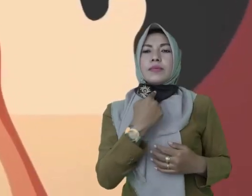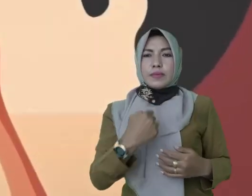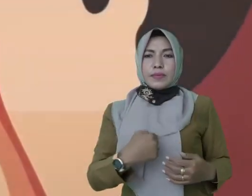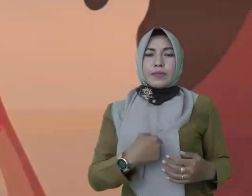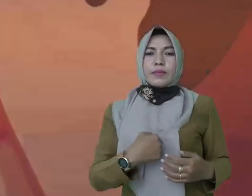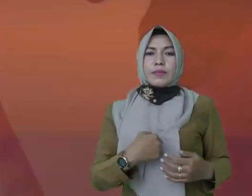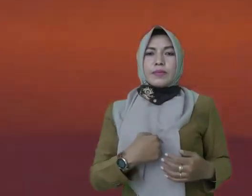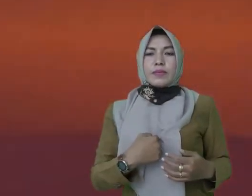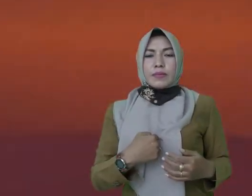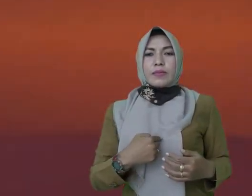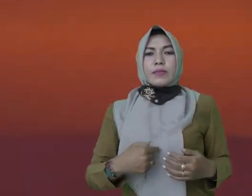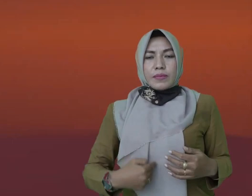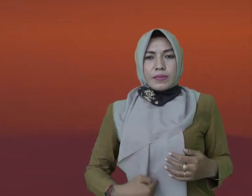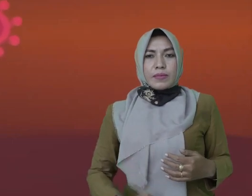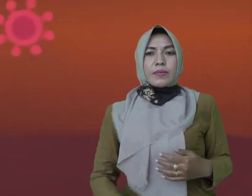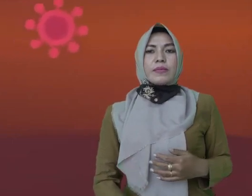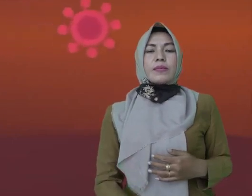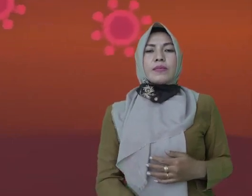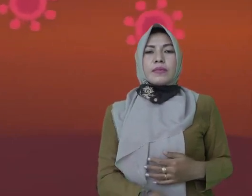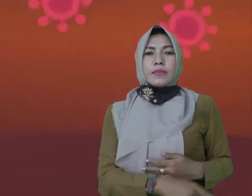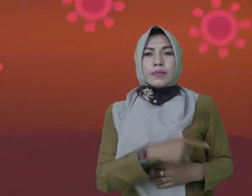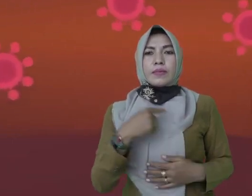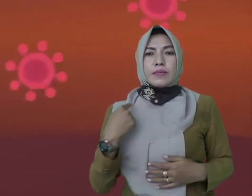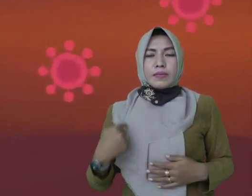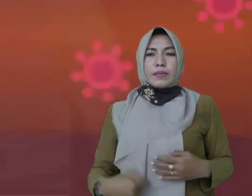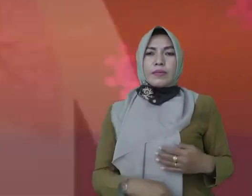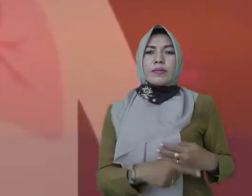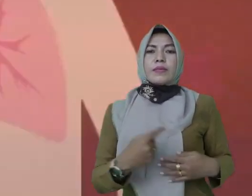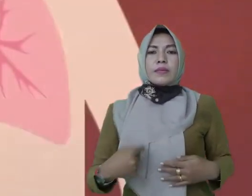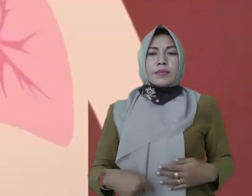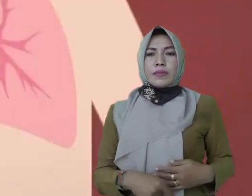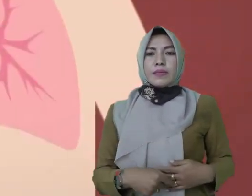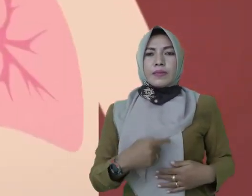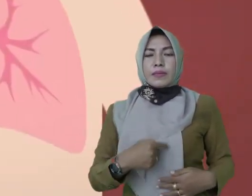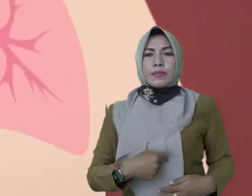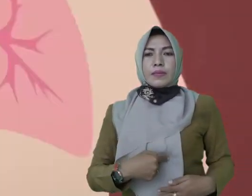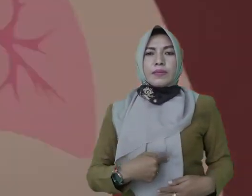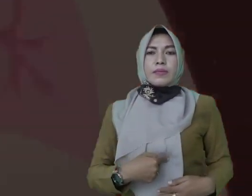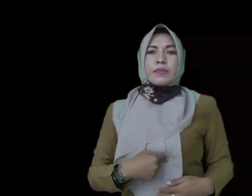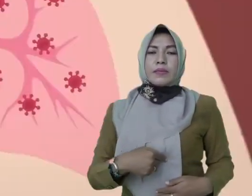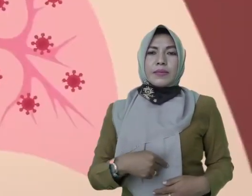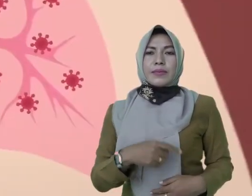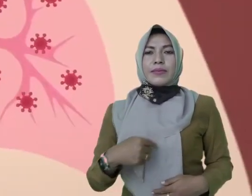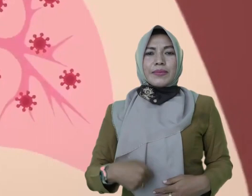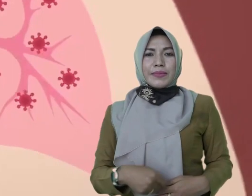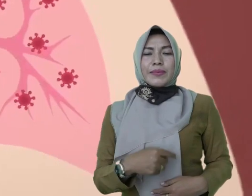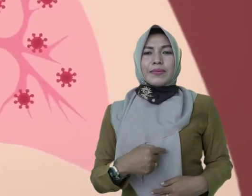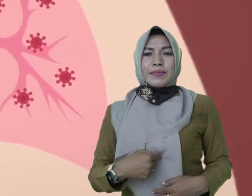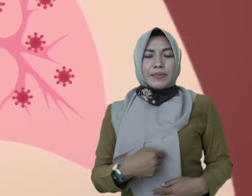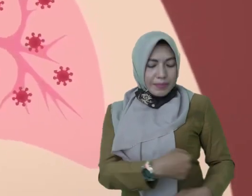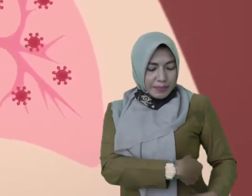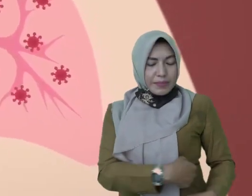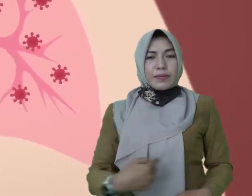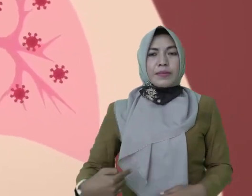hidung, masuk ke rongkongan, nasofaring, paring, oropharing, kan? Masuk terus dia ke saluran paru-paru sampai ke paru-paru.